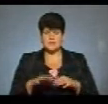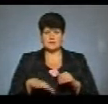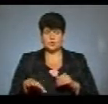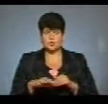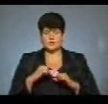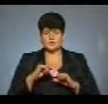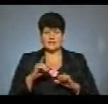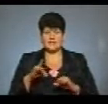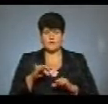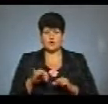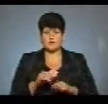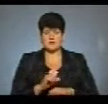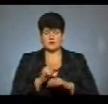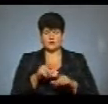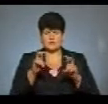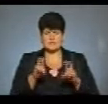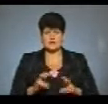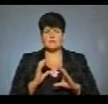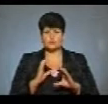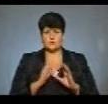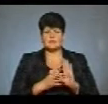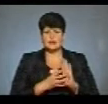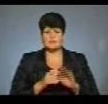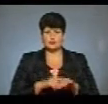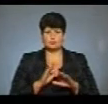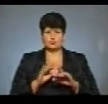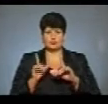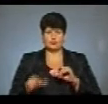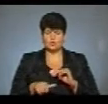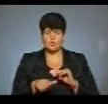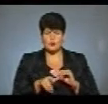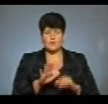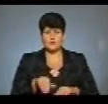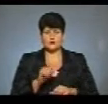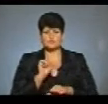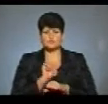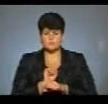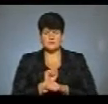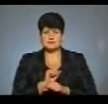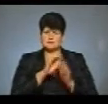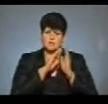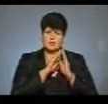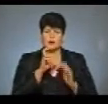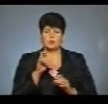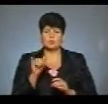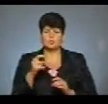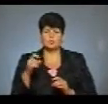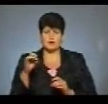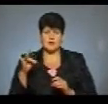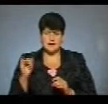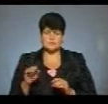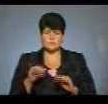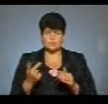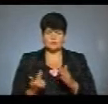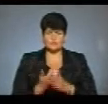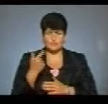Євромайдану. Тут сідають на автобус. 9 годин будуть в дорозі, потім зупиняться на ночівлю в Бухаресті. Після цього знову в дорогу. Через